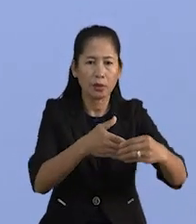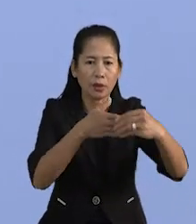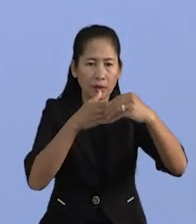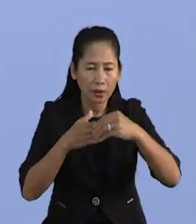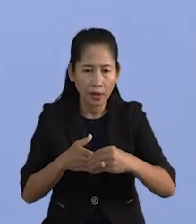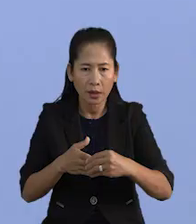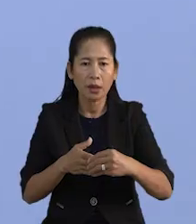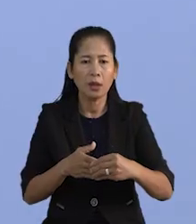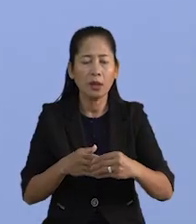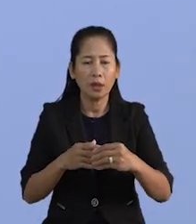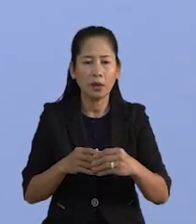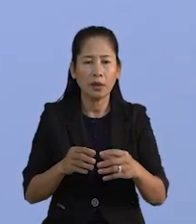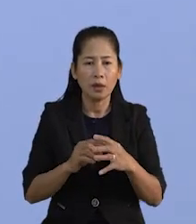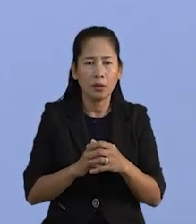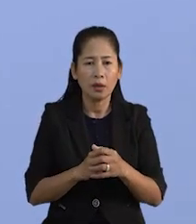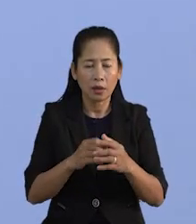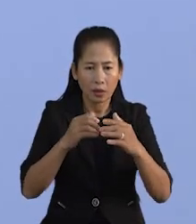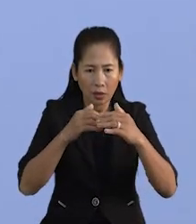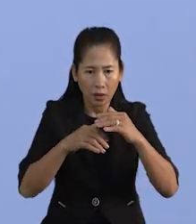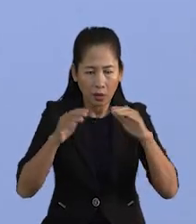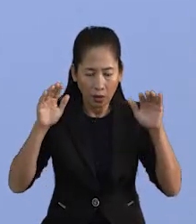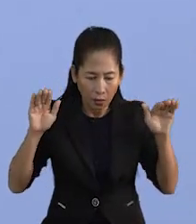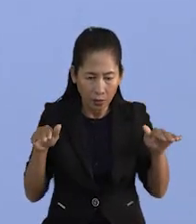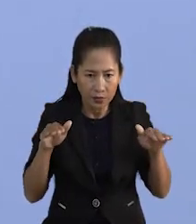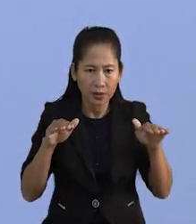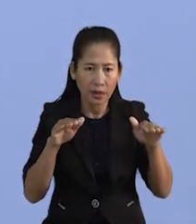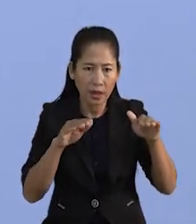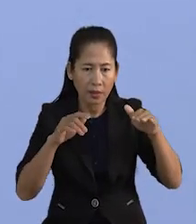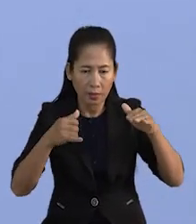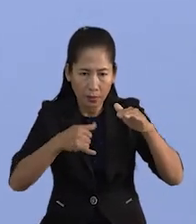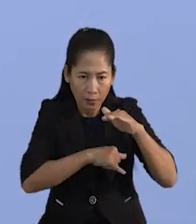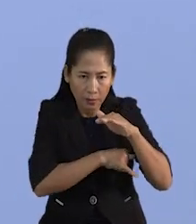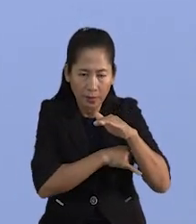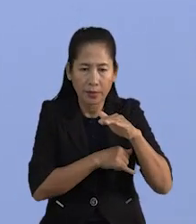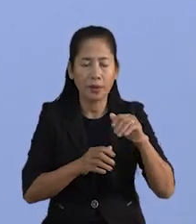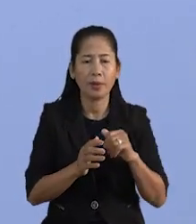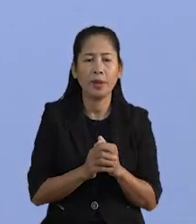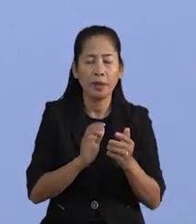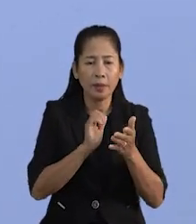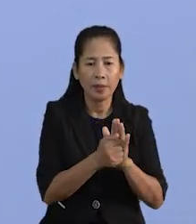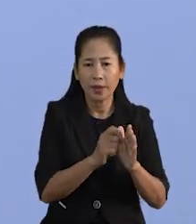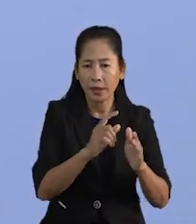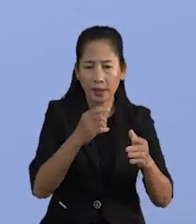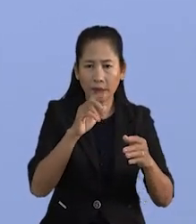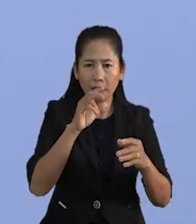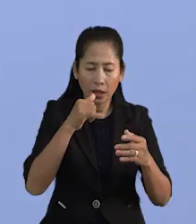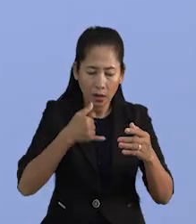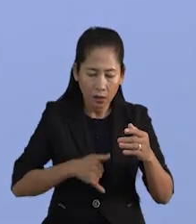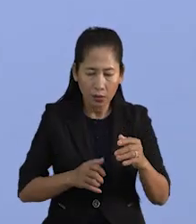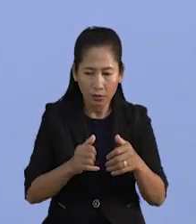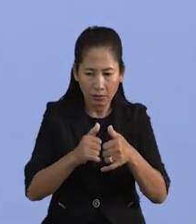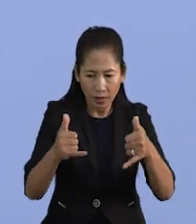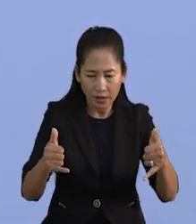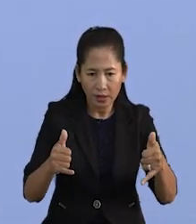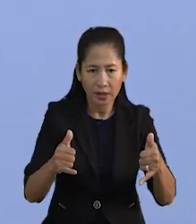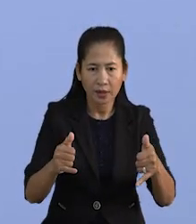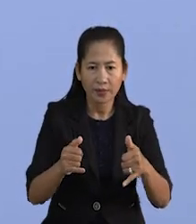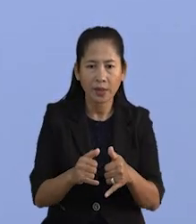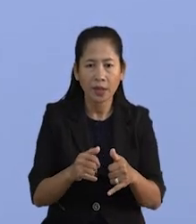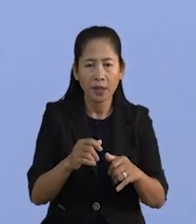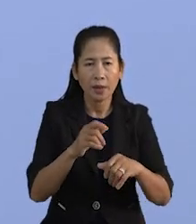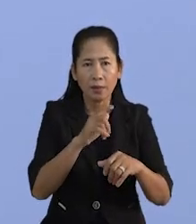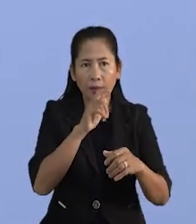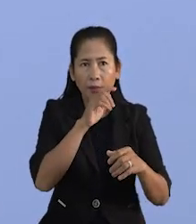ឡើងមកត្រសិលក្រោមស្លាបមេពេលណាកូនដើរបែកឆ្ងាយពីគ្នា